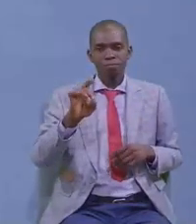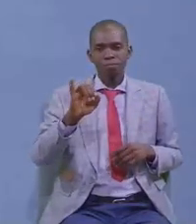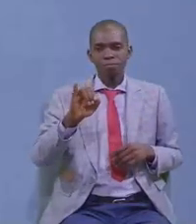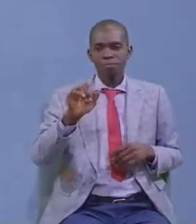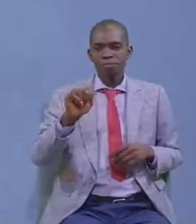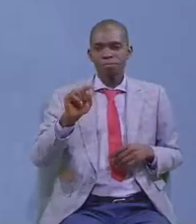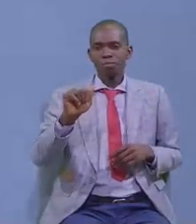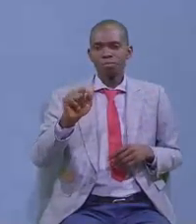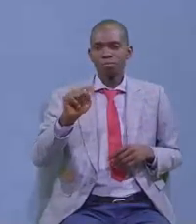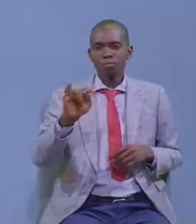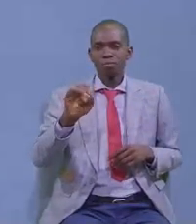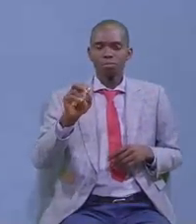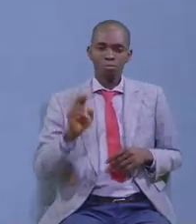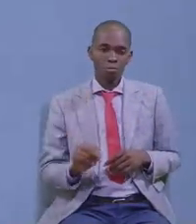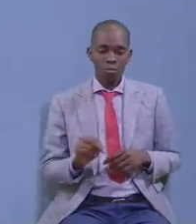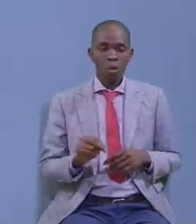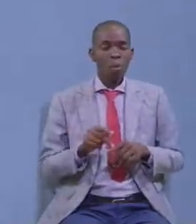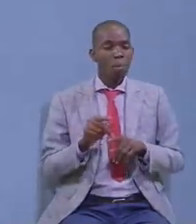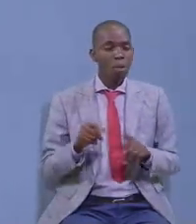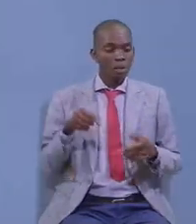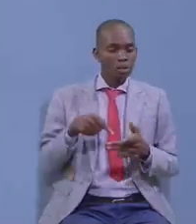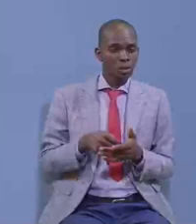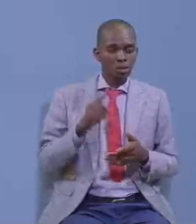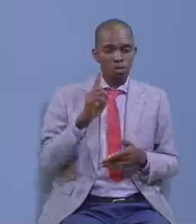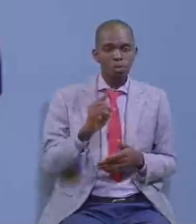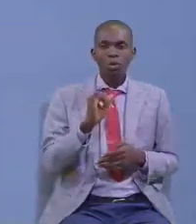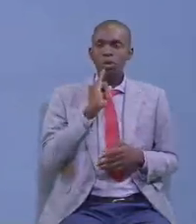La méditation dont nous parlons, c'est l'écriture.